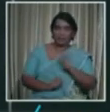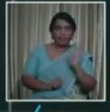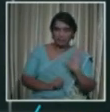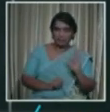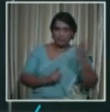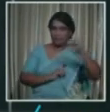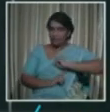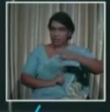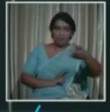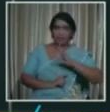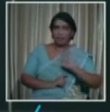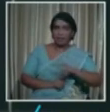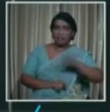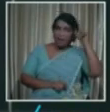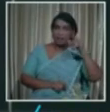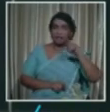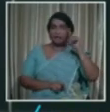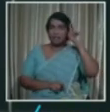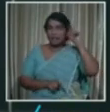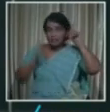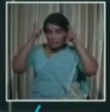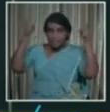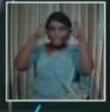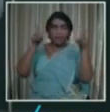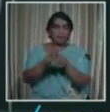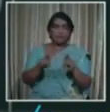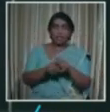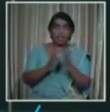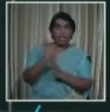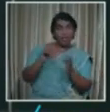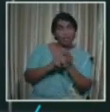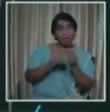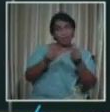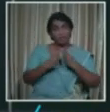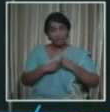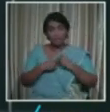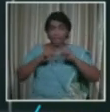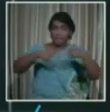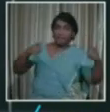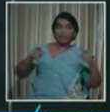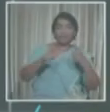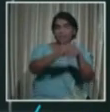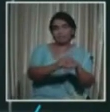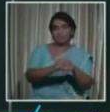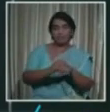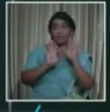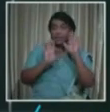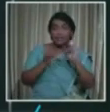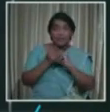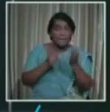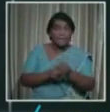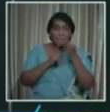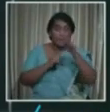එහාටයි මෙහාටයි යදින්. අද මී හරකයි එලා හරකයි වගේ. හැබැයි ඒක දැක්කේ නෑ. අමති කට්ට සහ තවත් දේවල් එක්ක ඒක ගිලා වාඩි වුණා. සජිත්